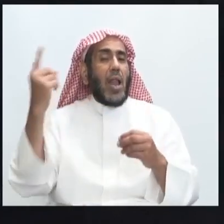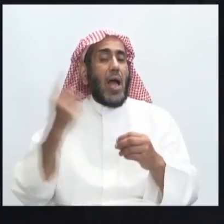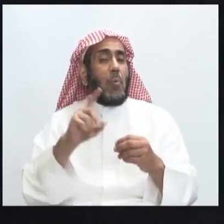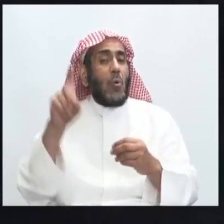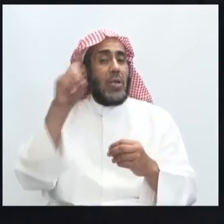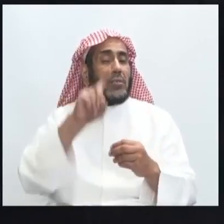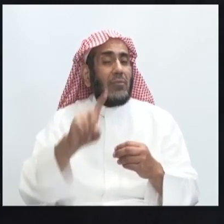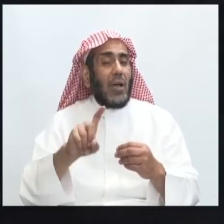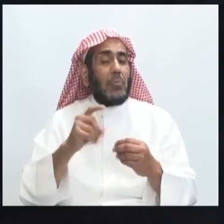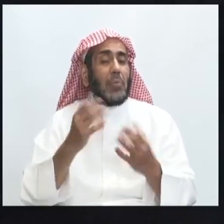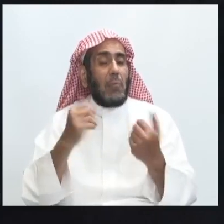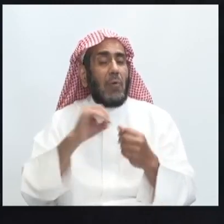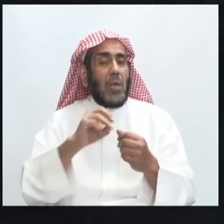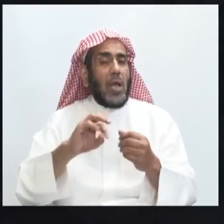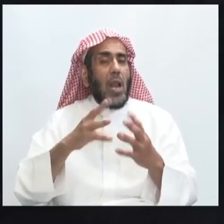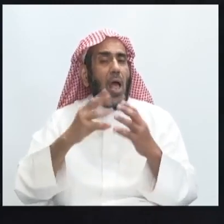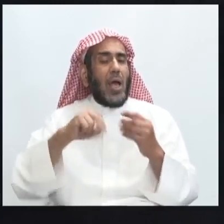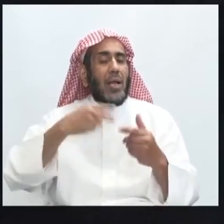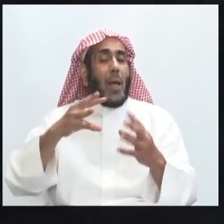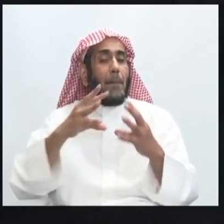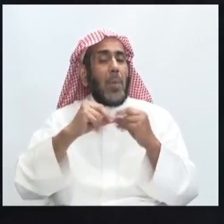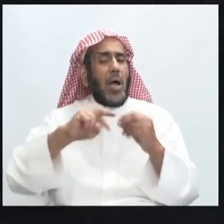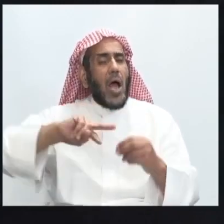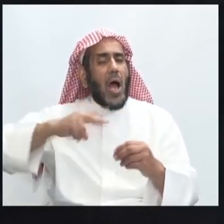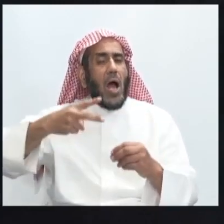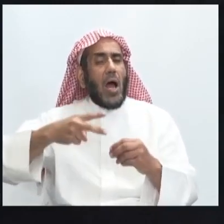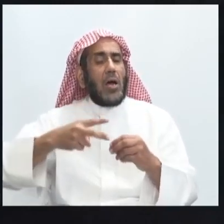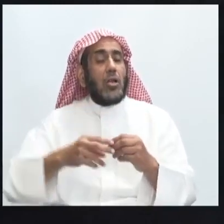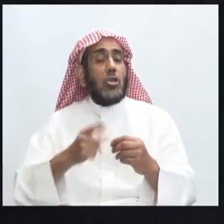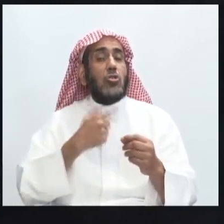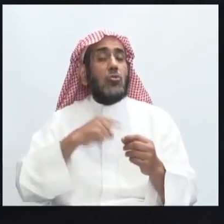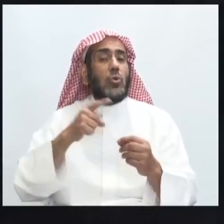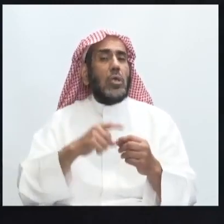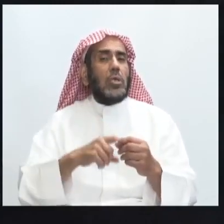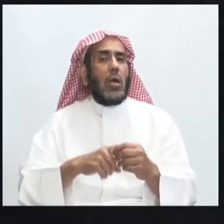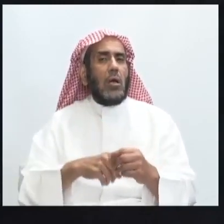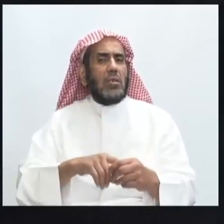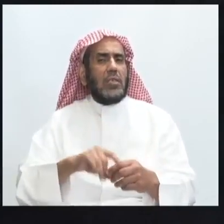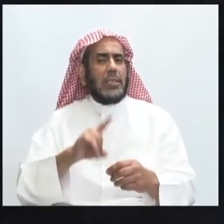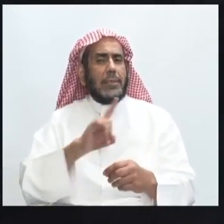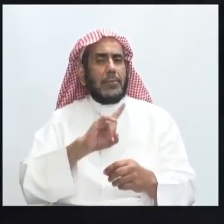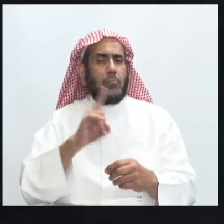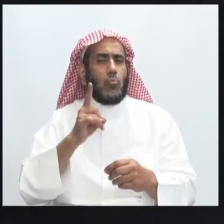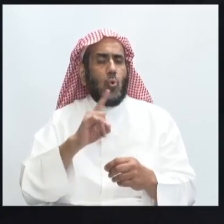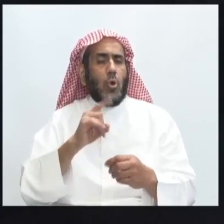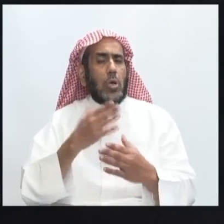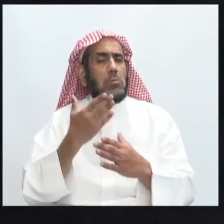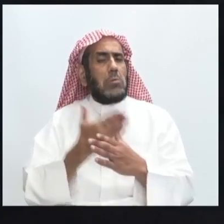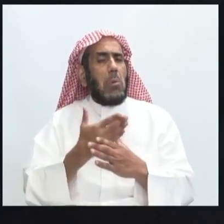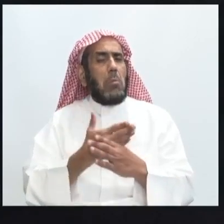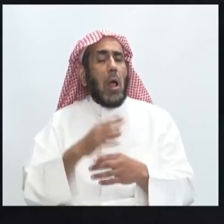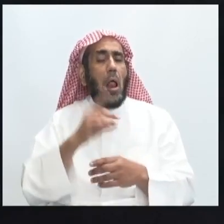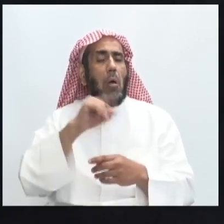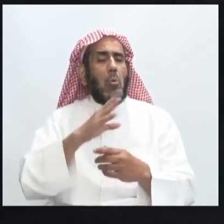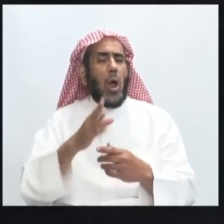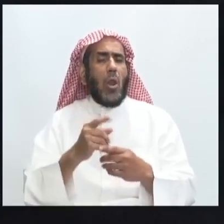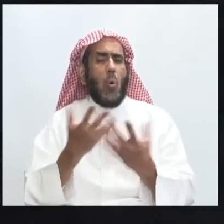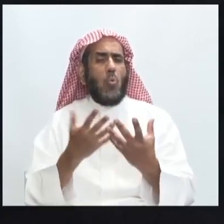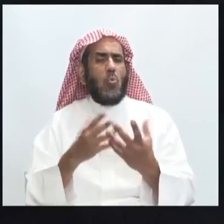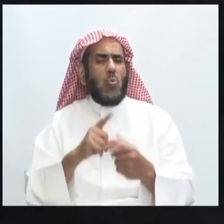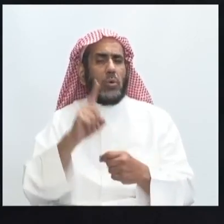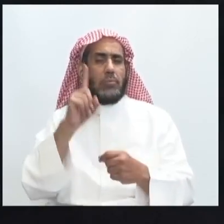الاستفهام او طلب الفهم الى معنى الى معنى اخر اذ يريد ان ينكر او ينكر عليك لماذا لم ترافق وكانه ينكر